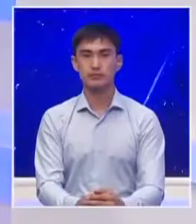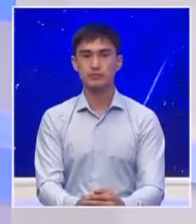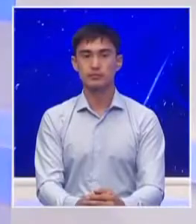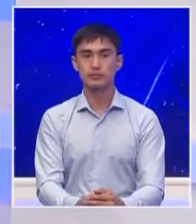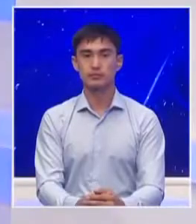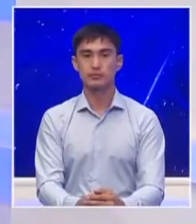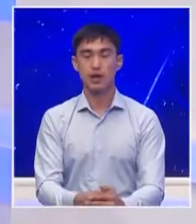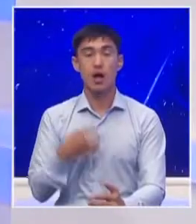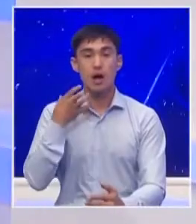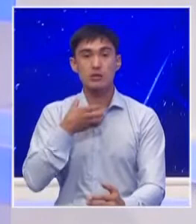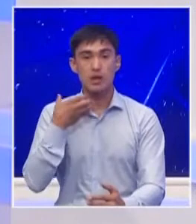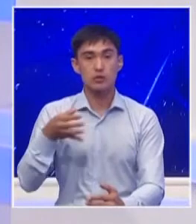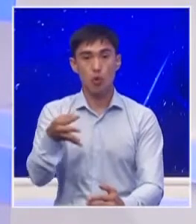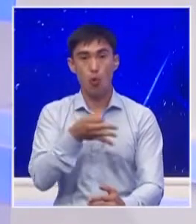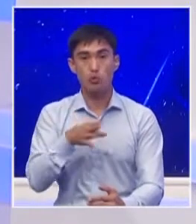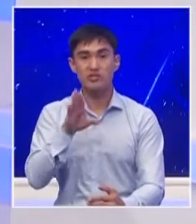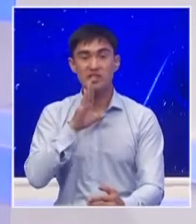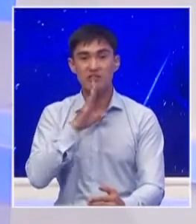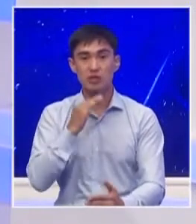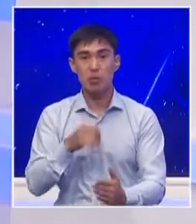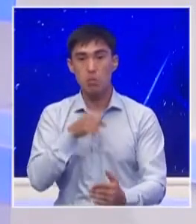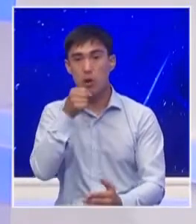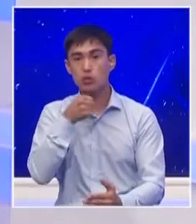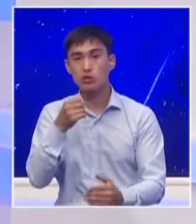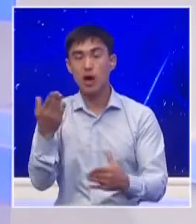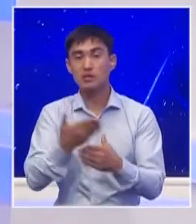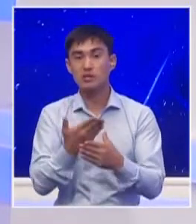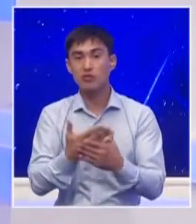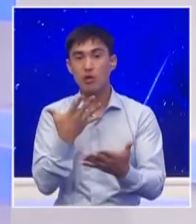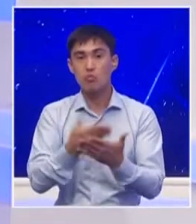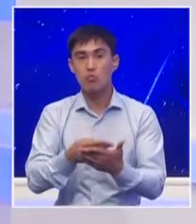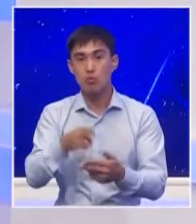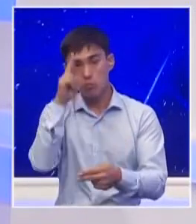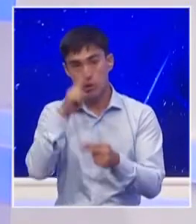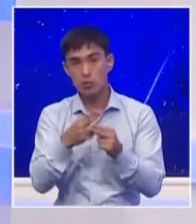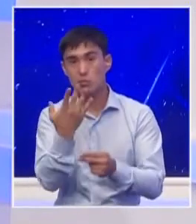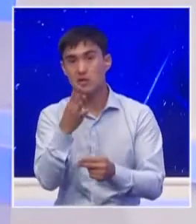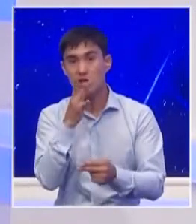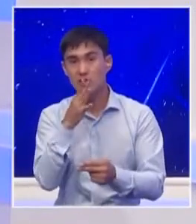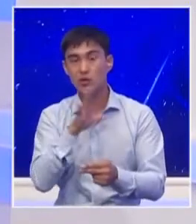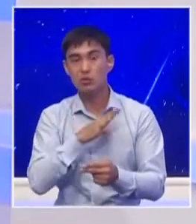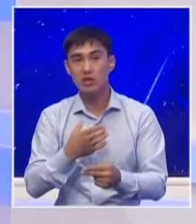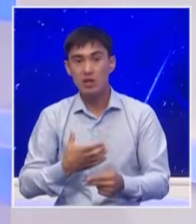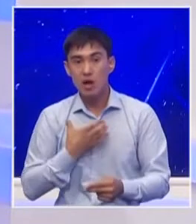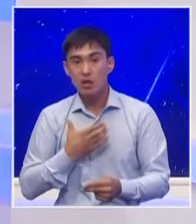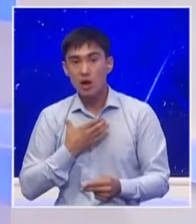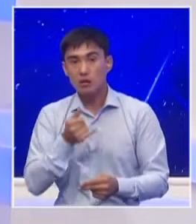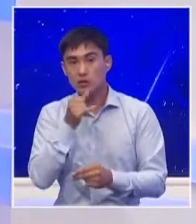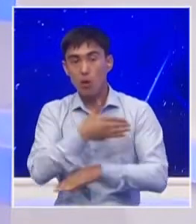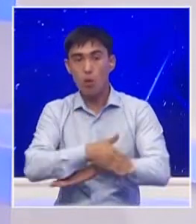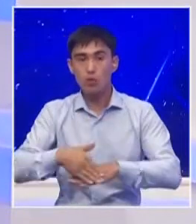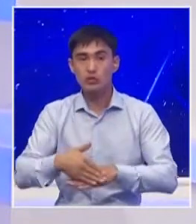в кызылординской области девочка-подросток оказала помощь своему пятилетнему брату который стал задыхаться на улице подавившись